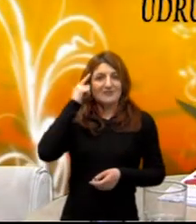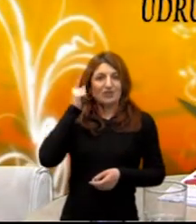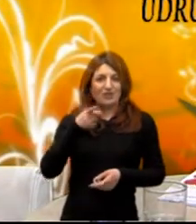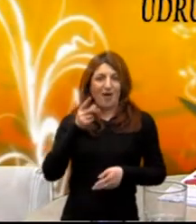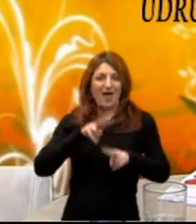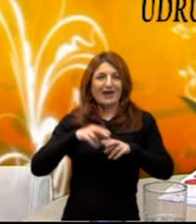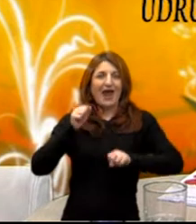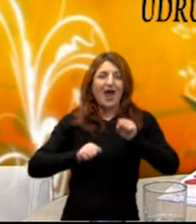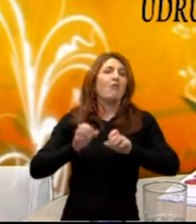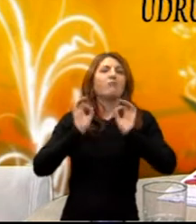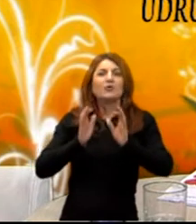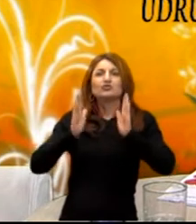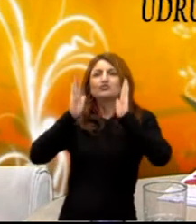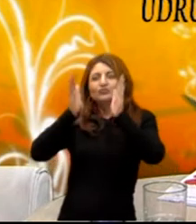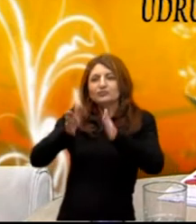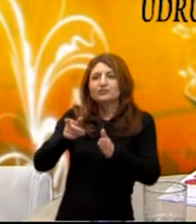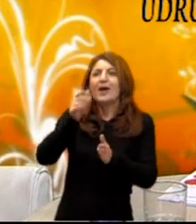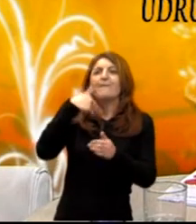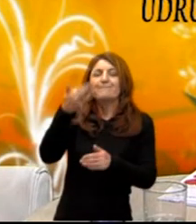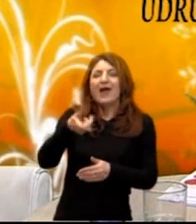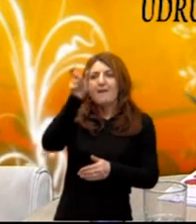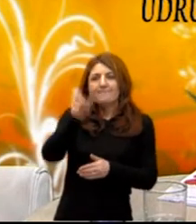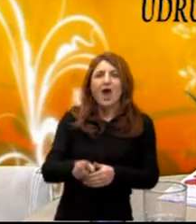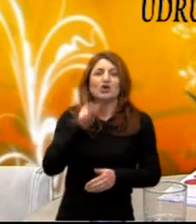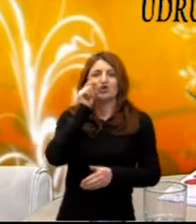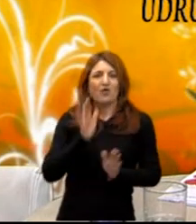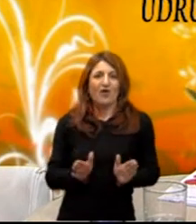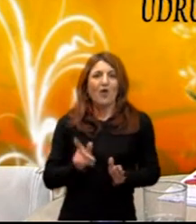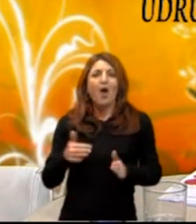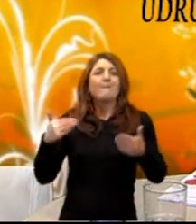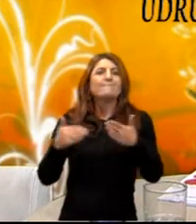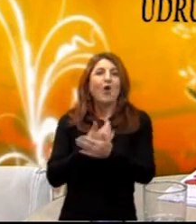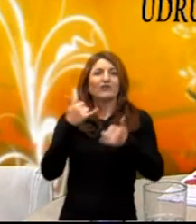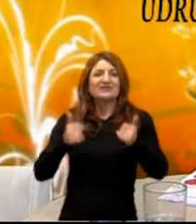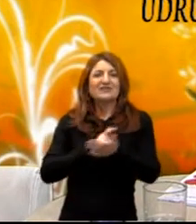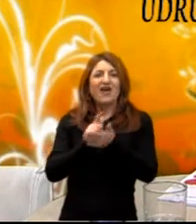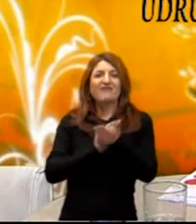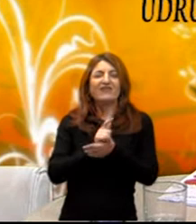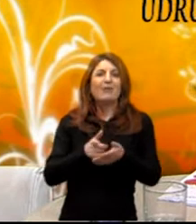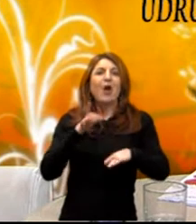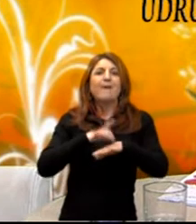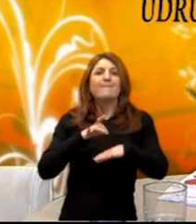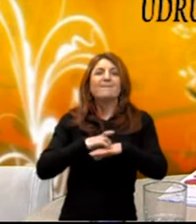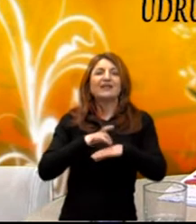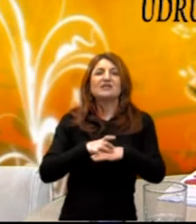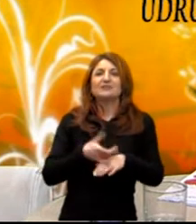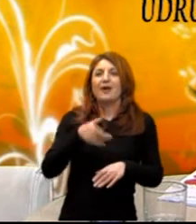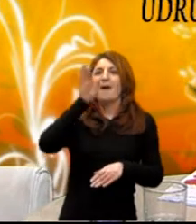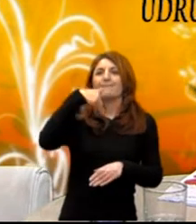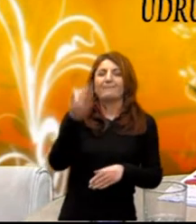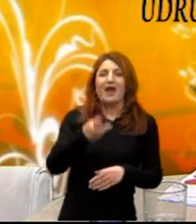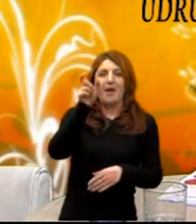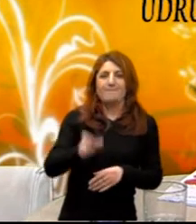da, na ovaj suvremeni pristup medicini, koja kaže medicina usmjerena na čovjeku. Nema više vi i ja imamo iste